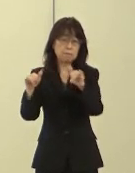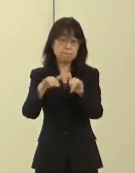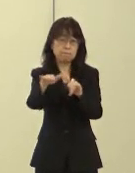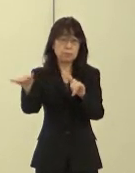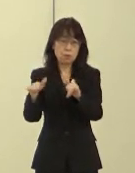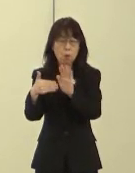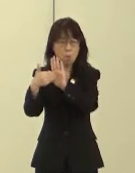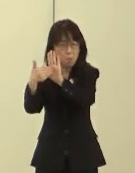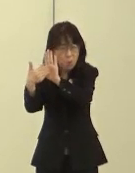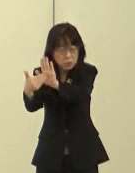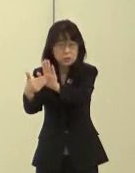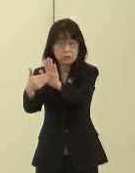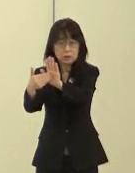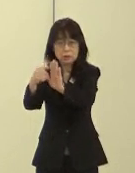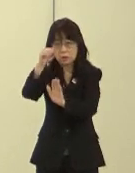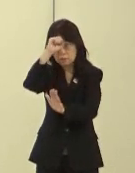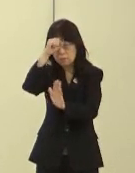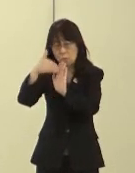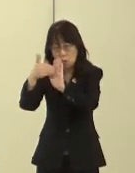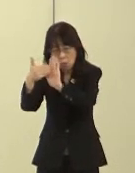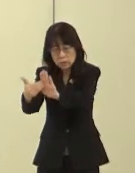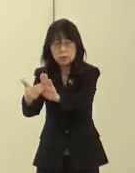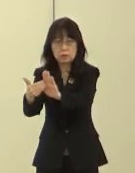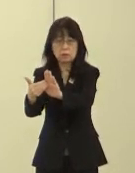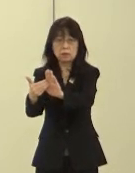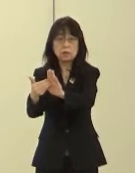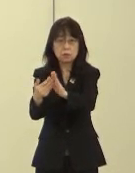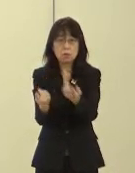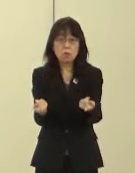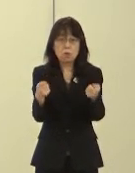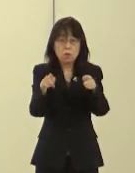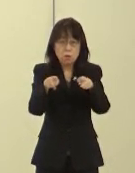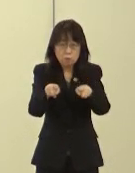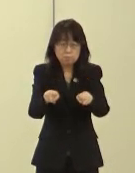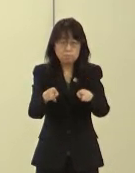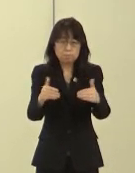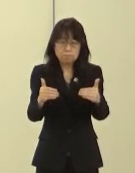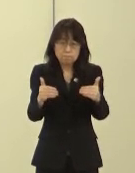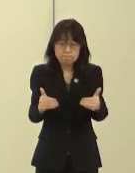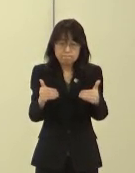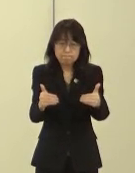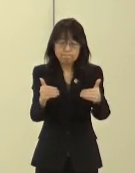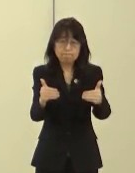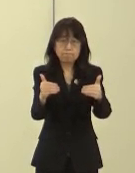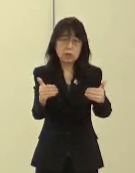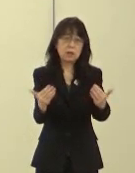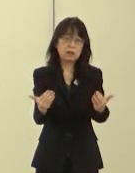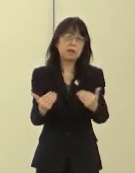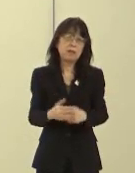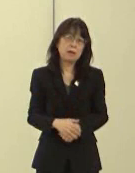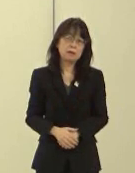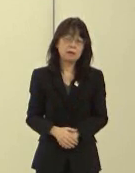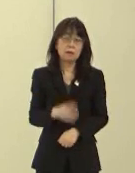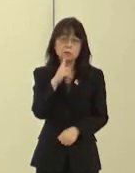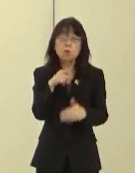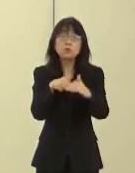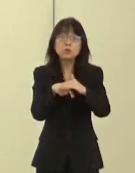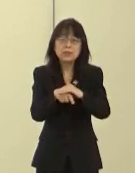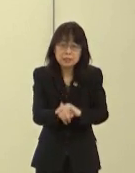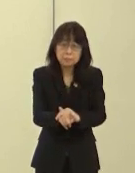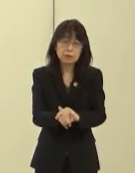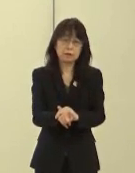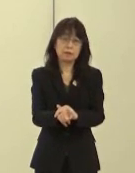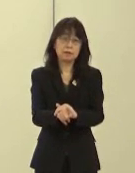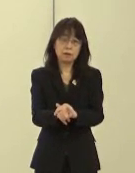という、まあ、両立をさせていかなければいけない、こういう状況になってくるわけであります。まあ、そういう意味では非常